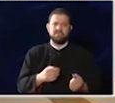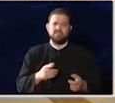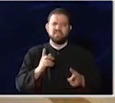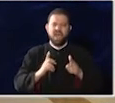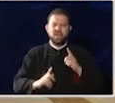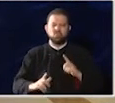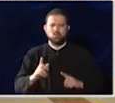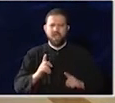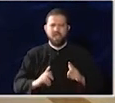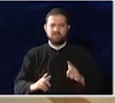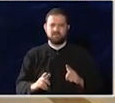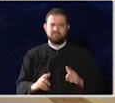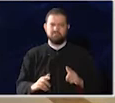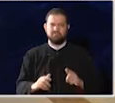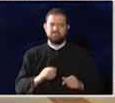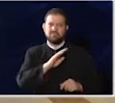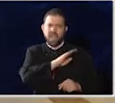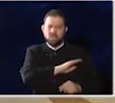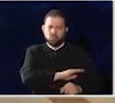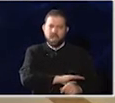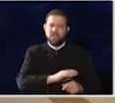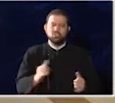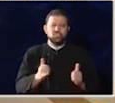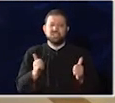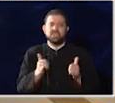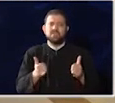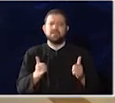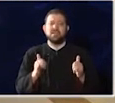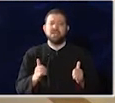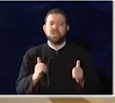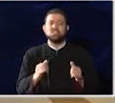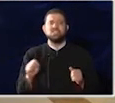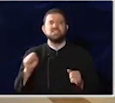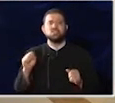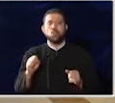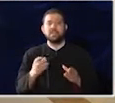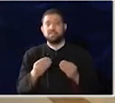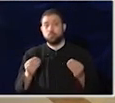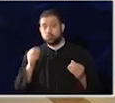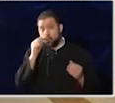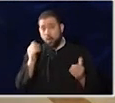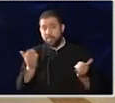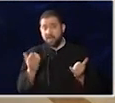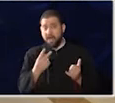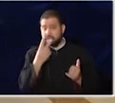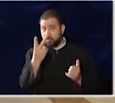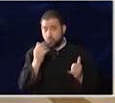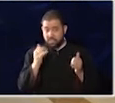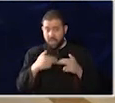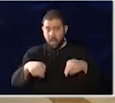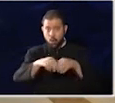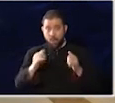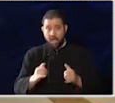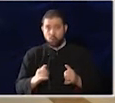efectiv de a îndura. Ce se întâmplă în astfel de cazuri? Sunt sigur că mulți dintre cei care ne